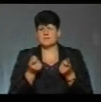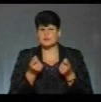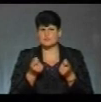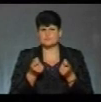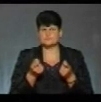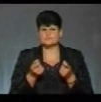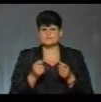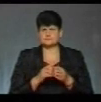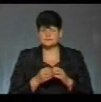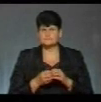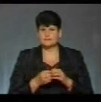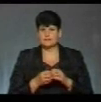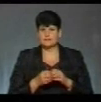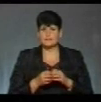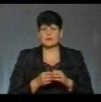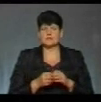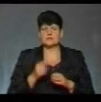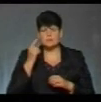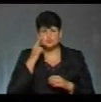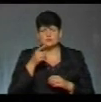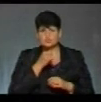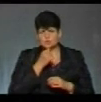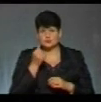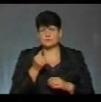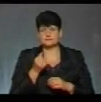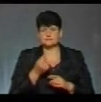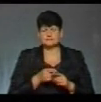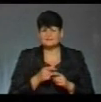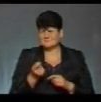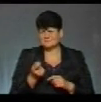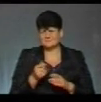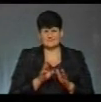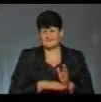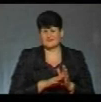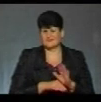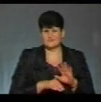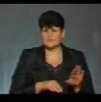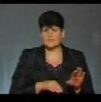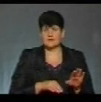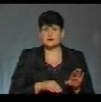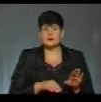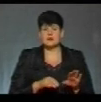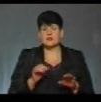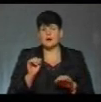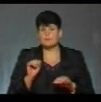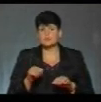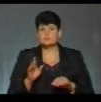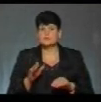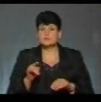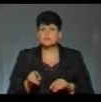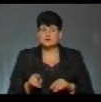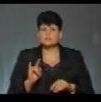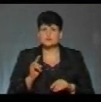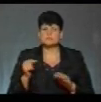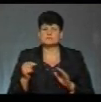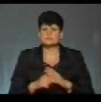подразника, на думку дорослої людини, це дріб'язок і не потребує уваги, який може призвести до того, що дитина залишить місце